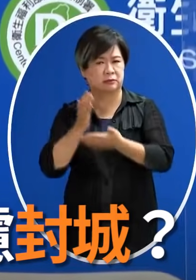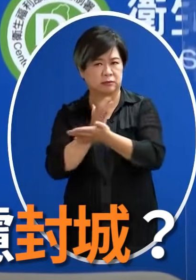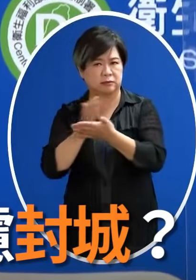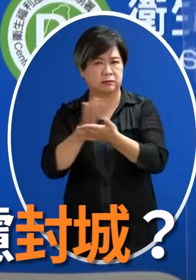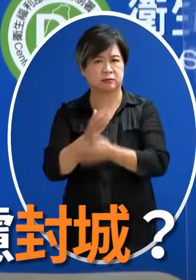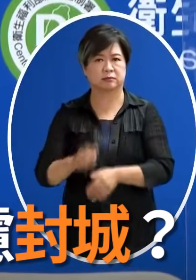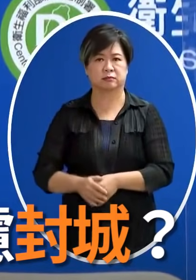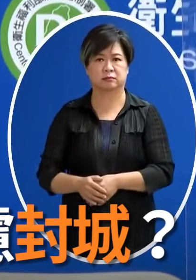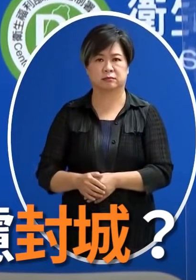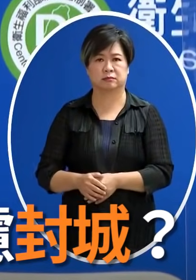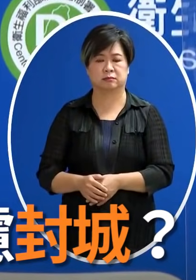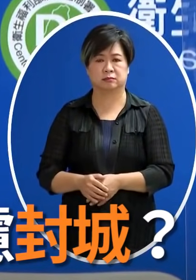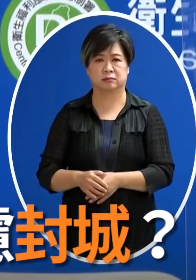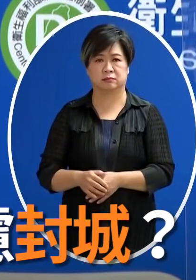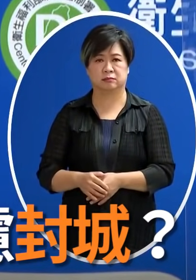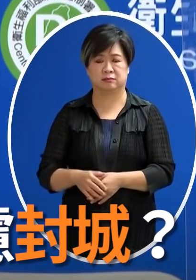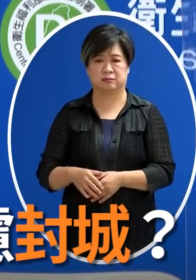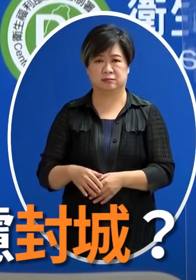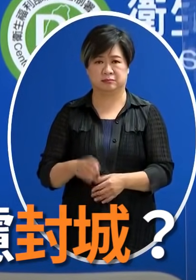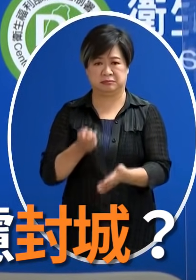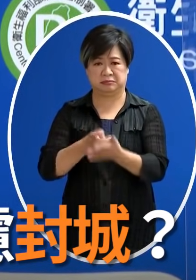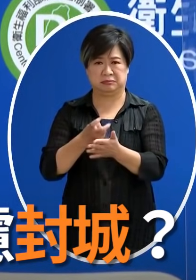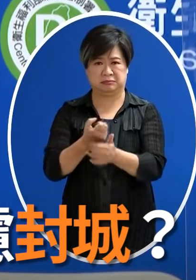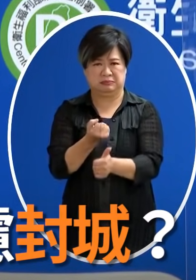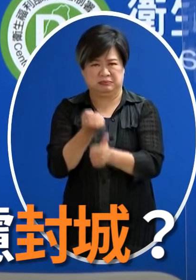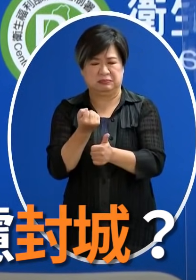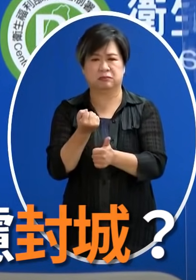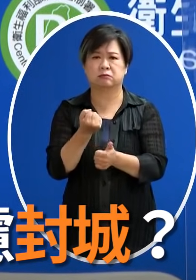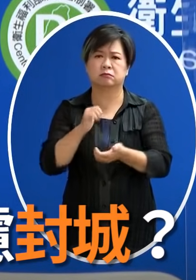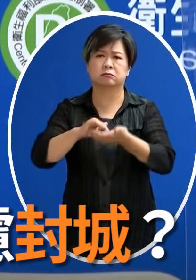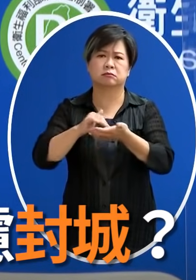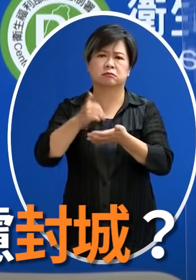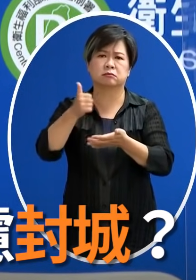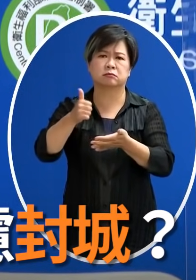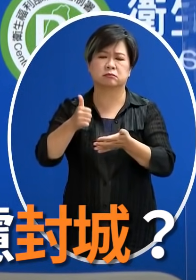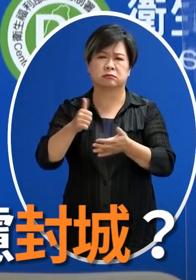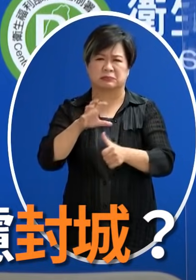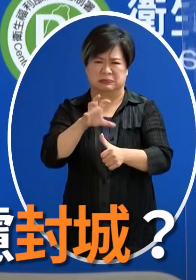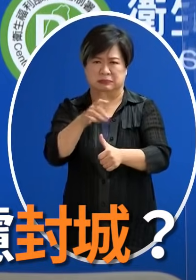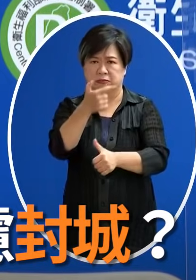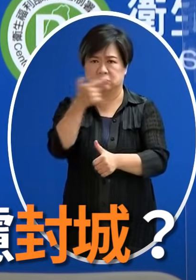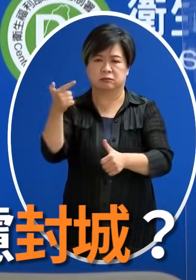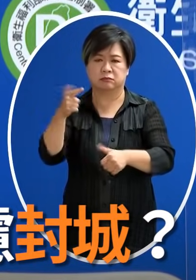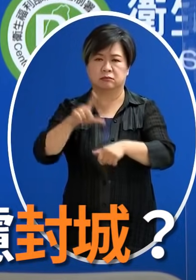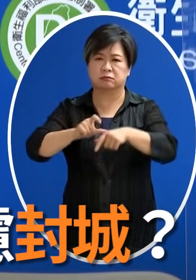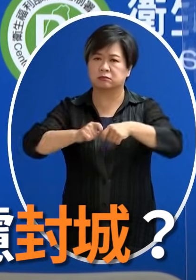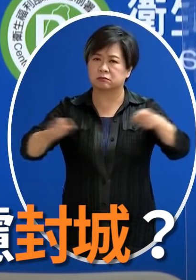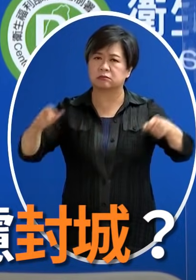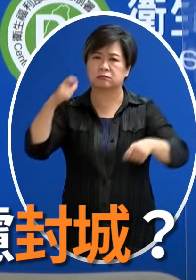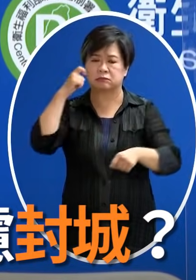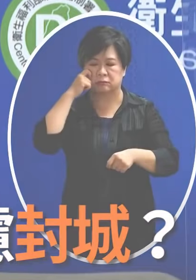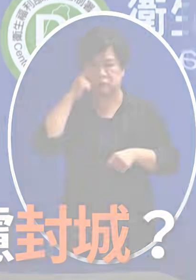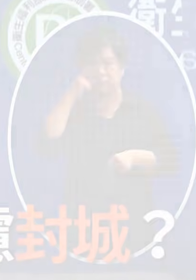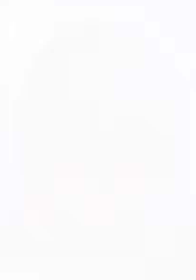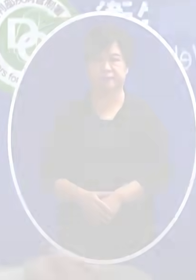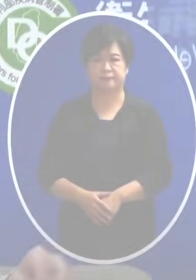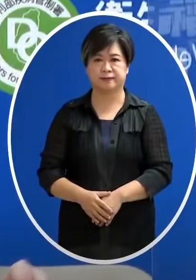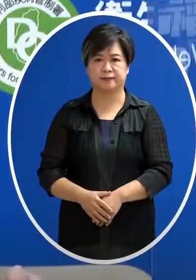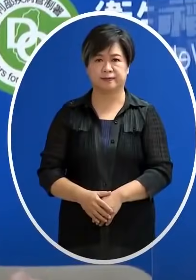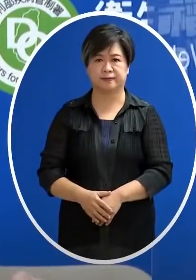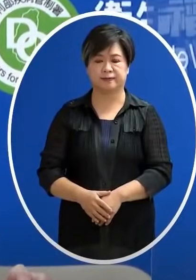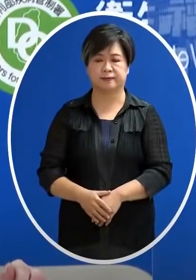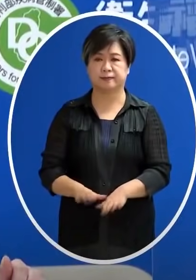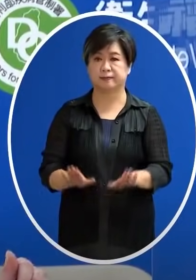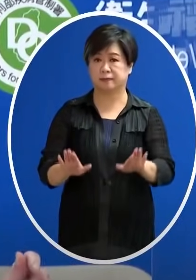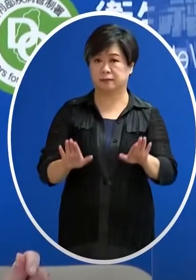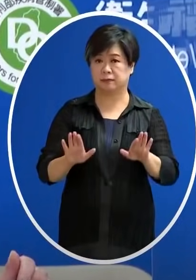那措施不是越强越好了哈，太强就撑不久了哈，那撑不久就会抵挡不了。目